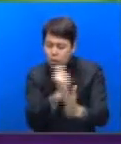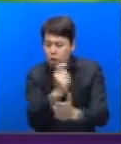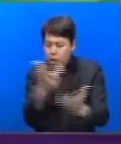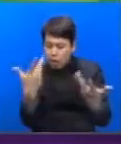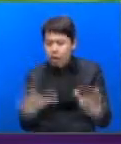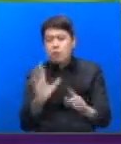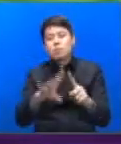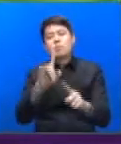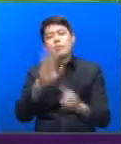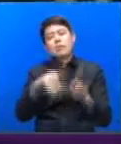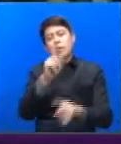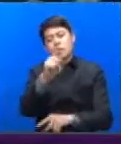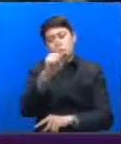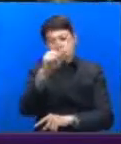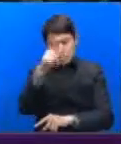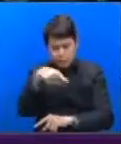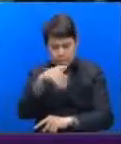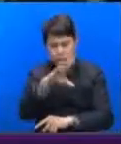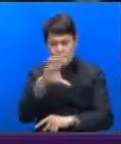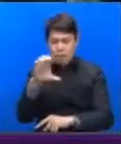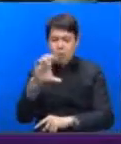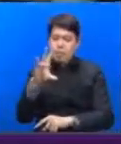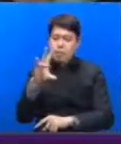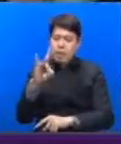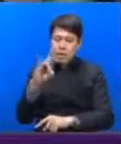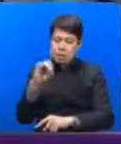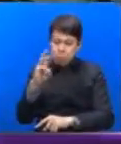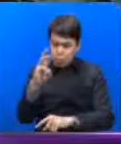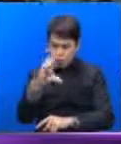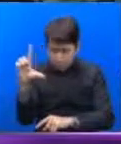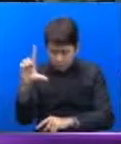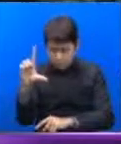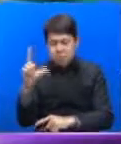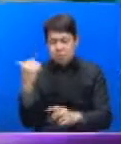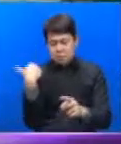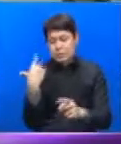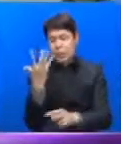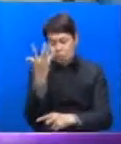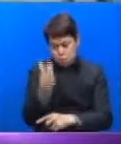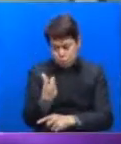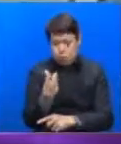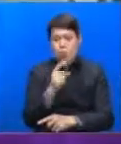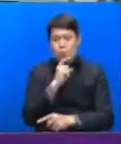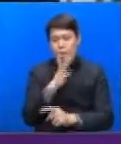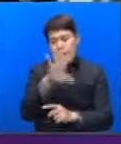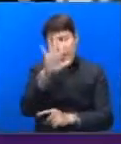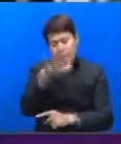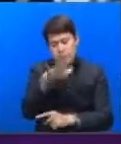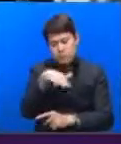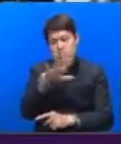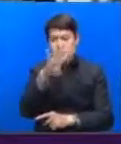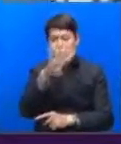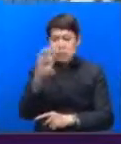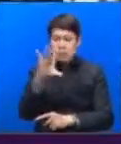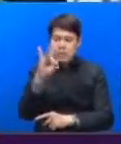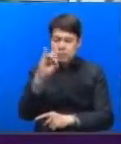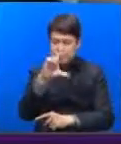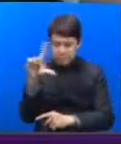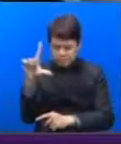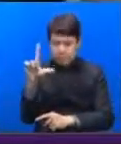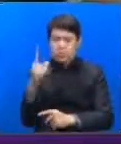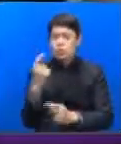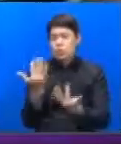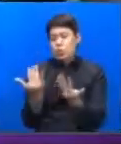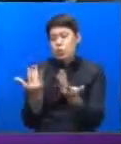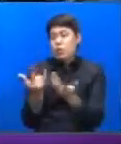เกษตรกรไปรักว่า1586ล้านบาทนะครับแล้วก็ยังคงเหลืออีกว่า 5,000 483